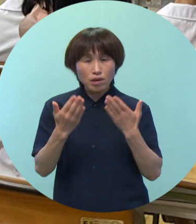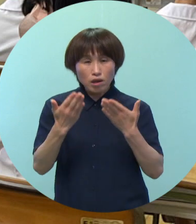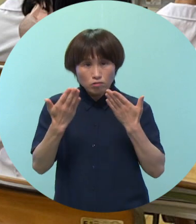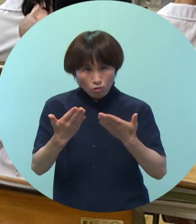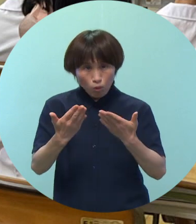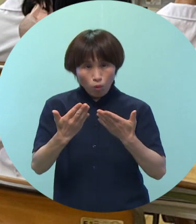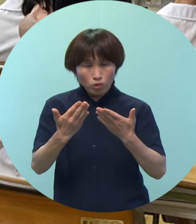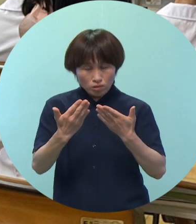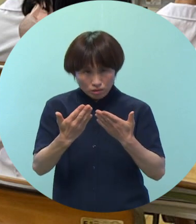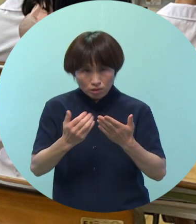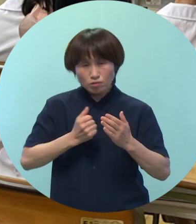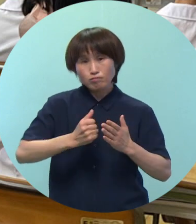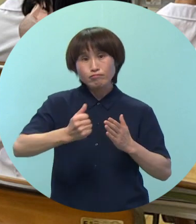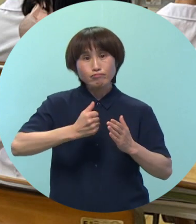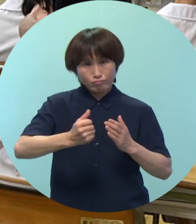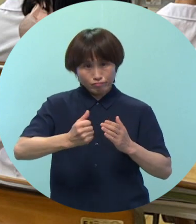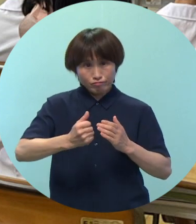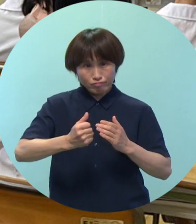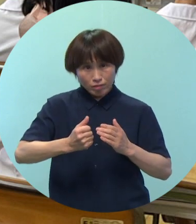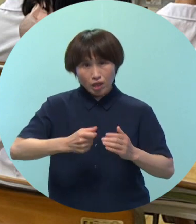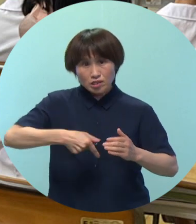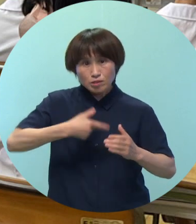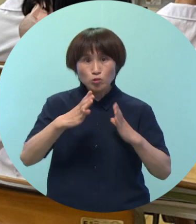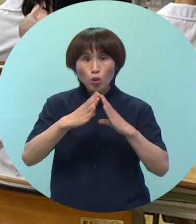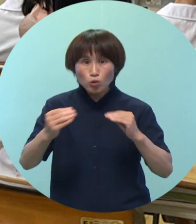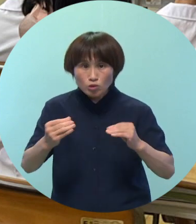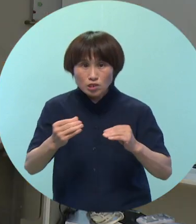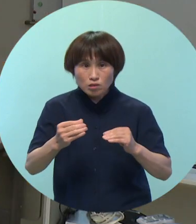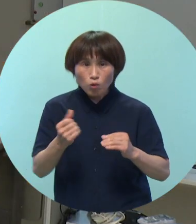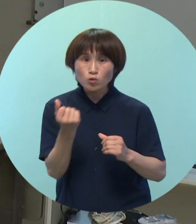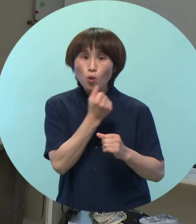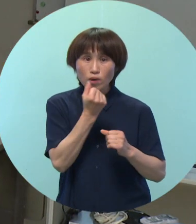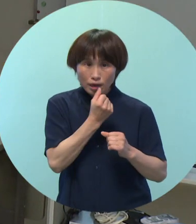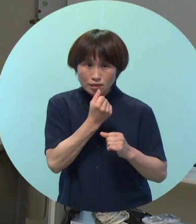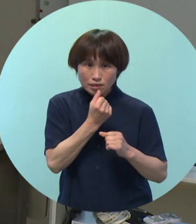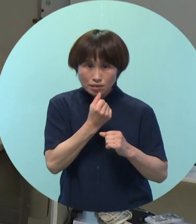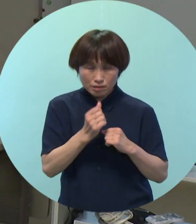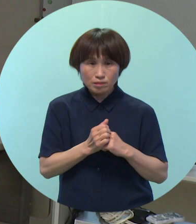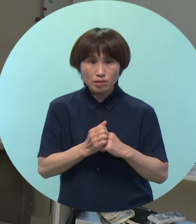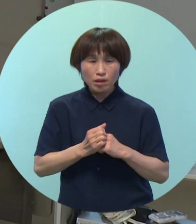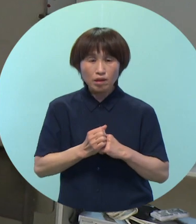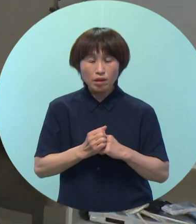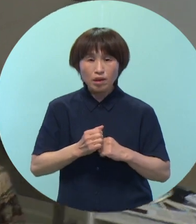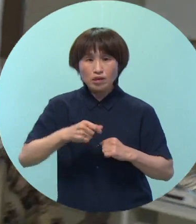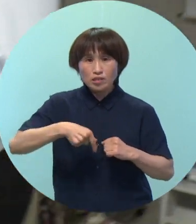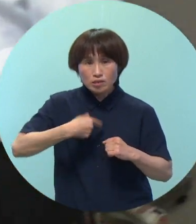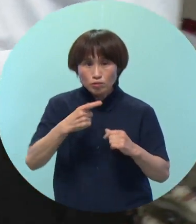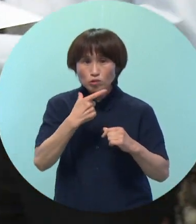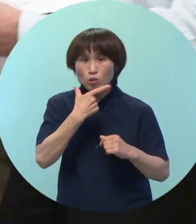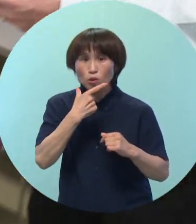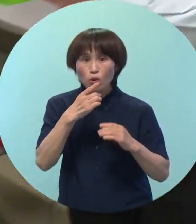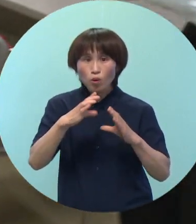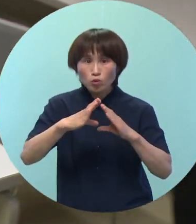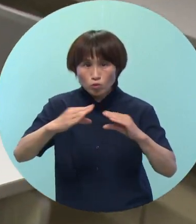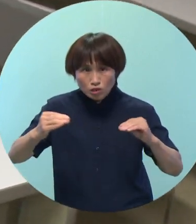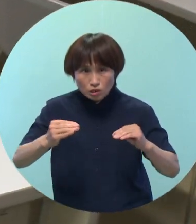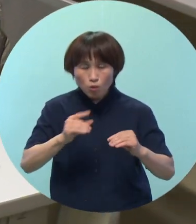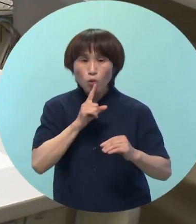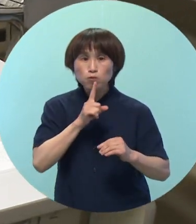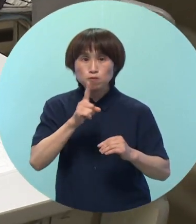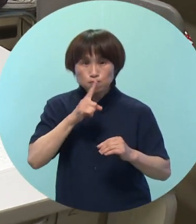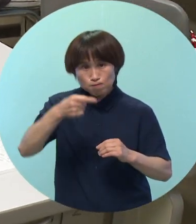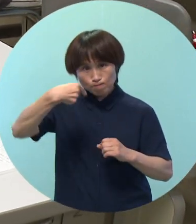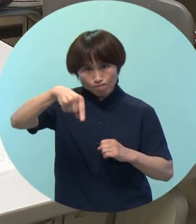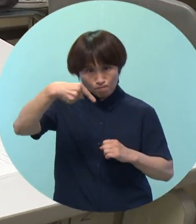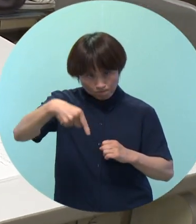問して自分の国のさまざまなことを紹介したり、講師となって母国語の講座を開いたりしています。ガ